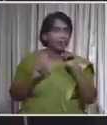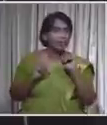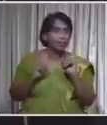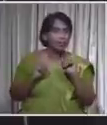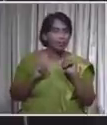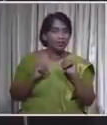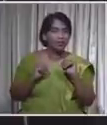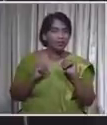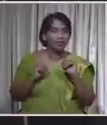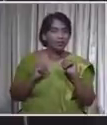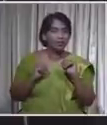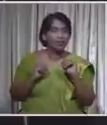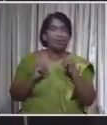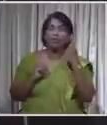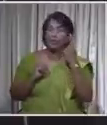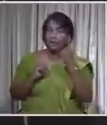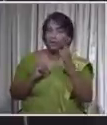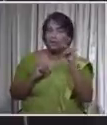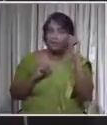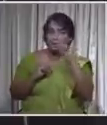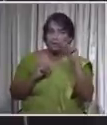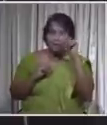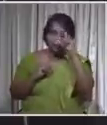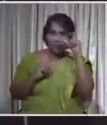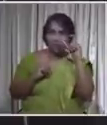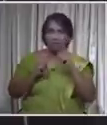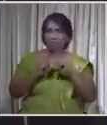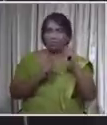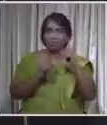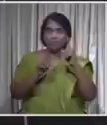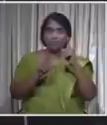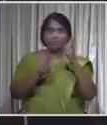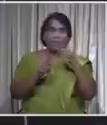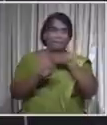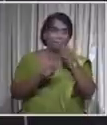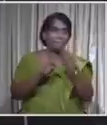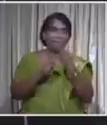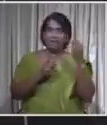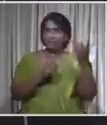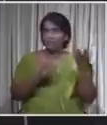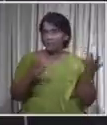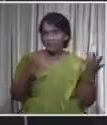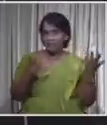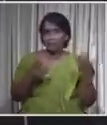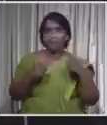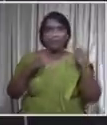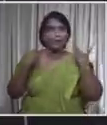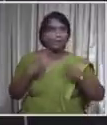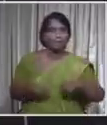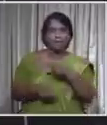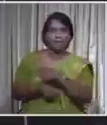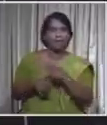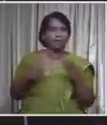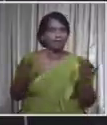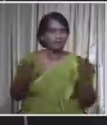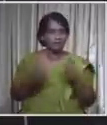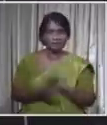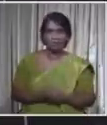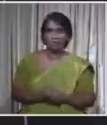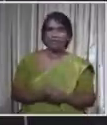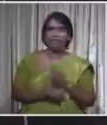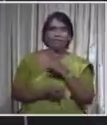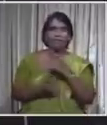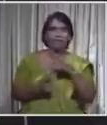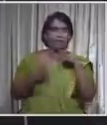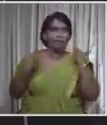නෙවෙයි. එකක් සිරිසේන මහත්තයර කොහොමත් හම්බෙන්නේ නැහැ. අනිත් එක මහින්ද රාජපක්ෂ මහත්තයා. එයාට